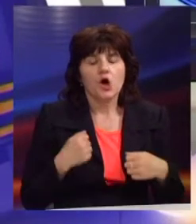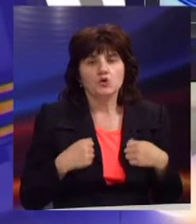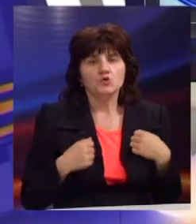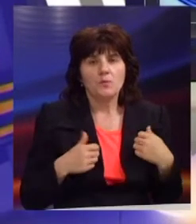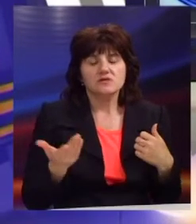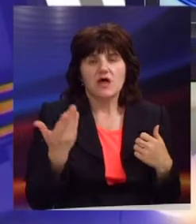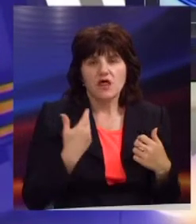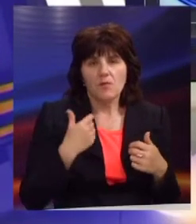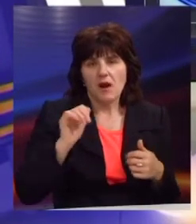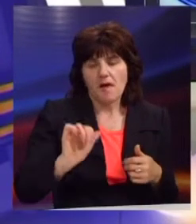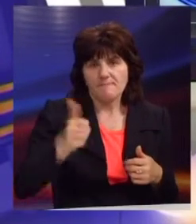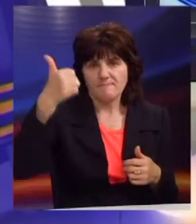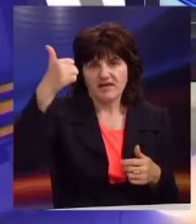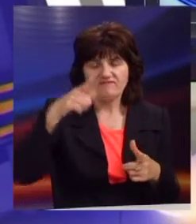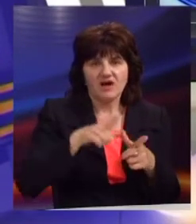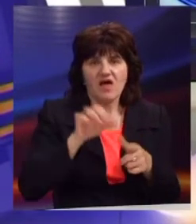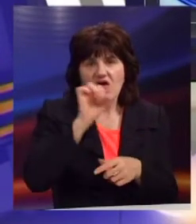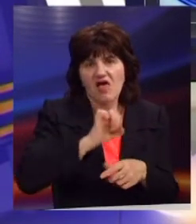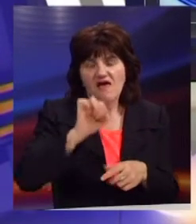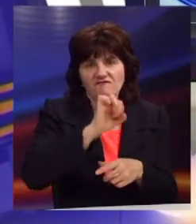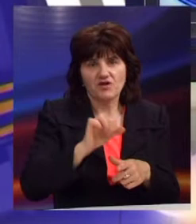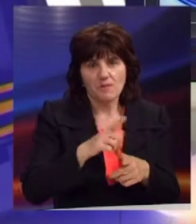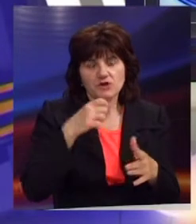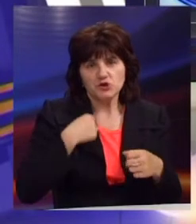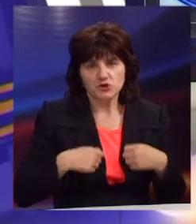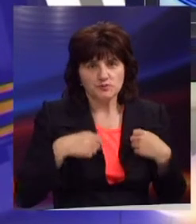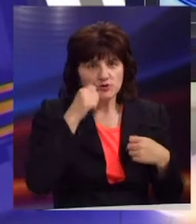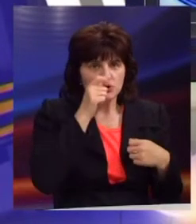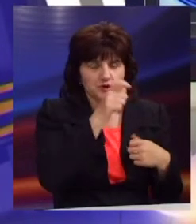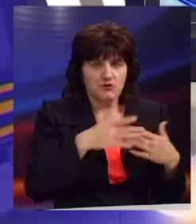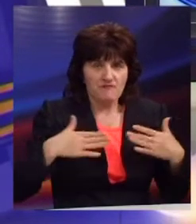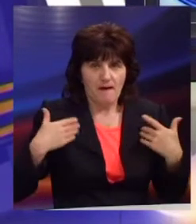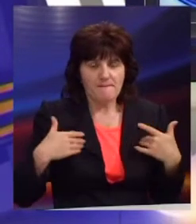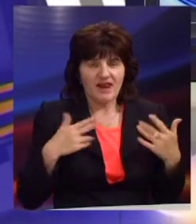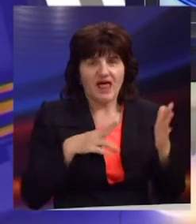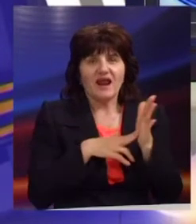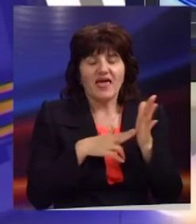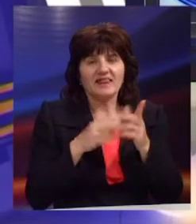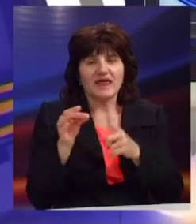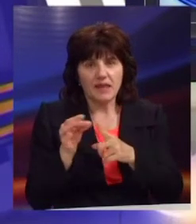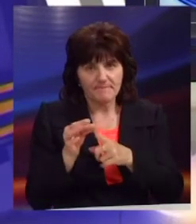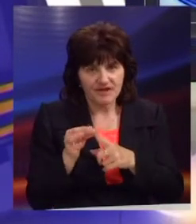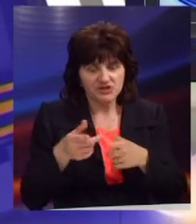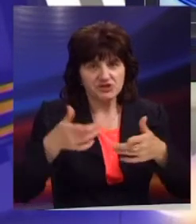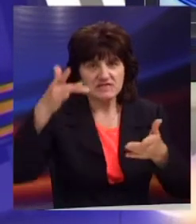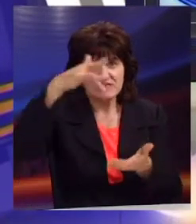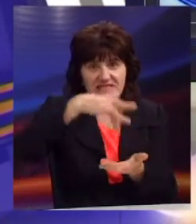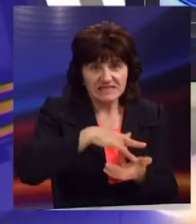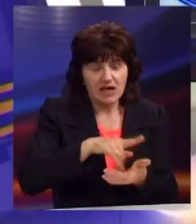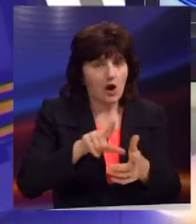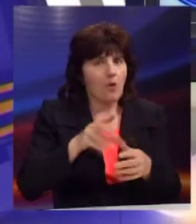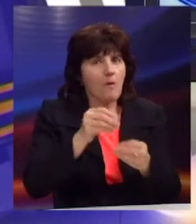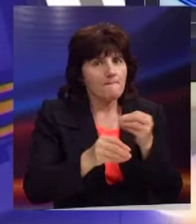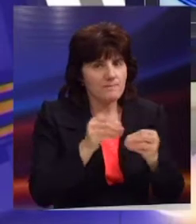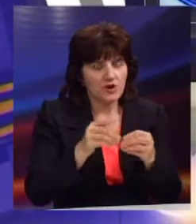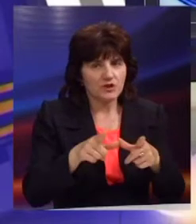još jednog evropskog prvaka. Subotičanin, član veslačke reprezentacije Nenad Beđik, stigao je u Suboticu i u krugu svoje porodice